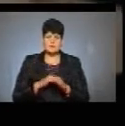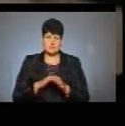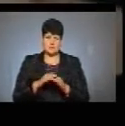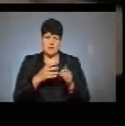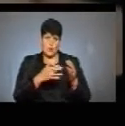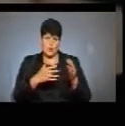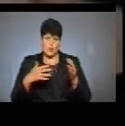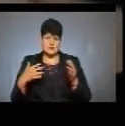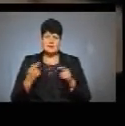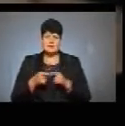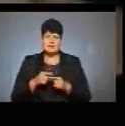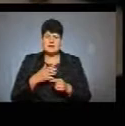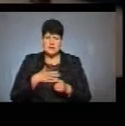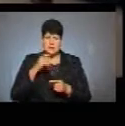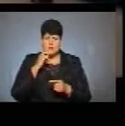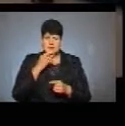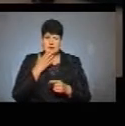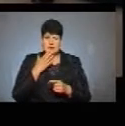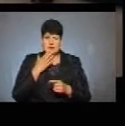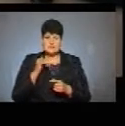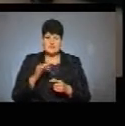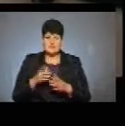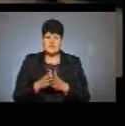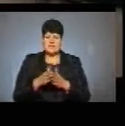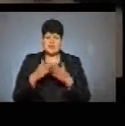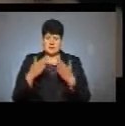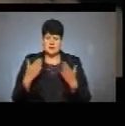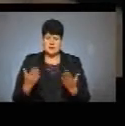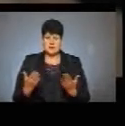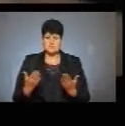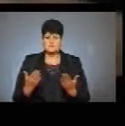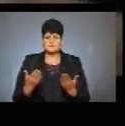наш український народний інструмент. Отак вона відкривається.